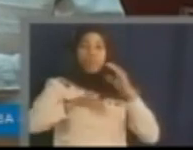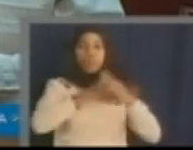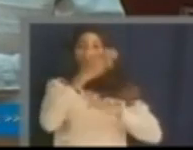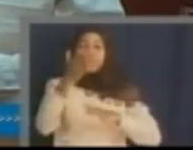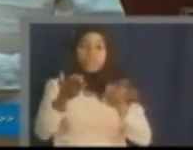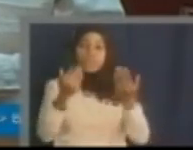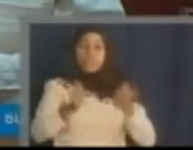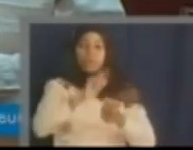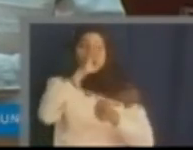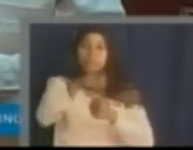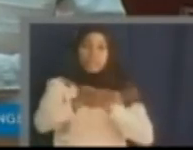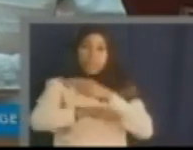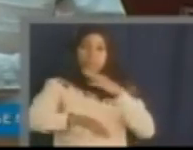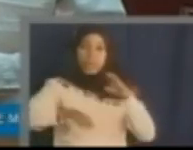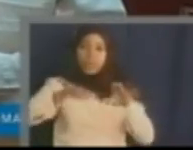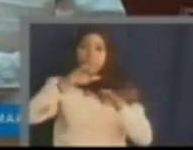mwenyekiti.